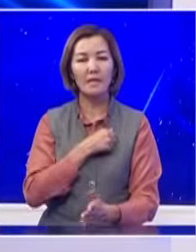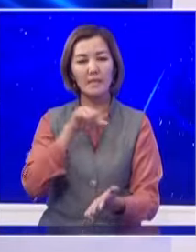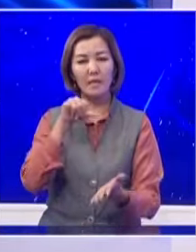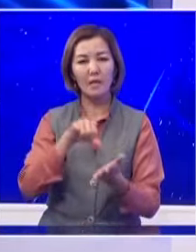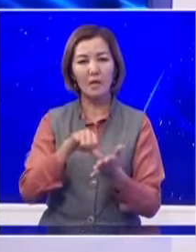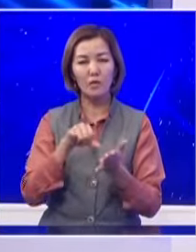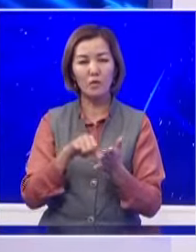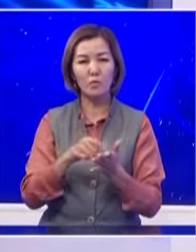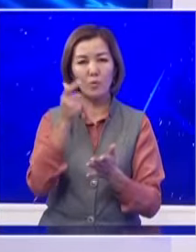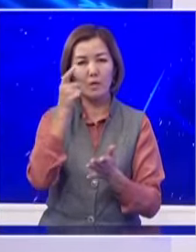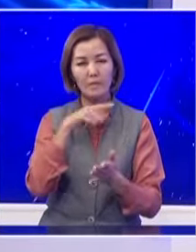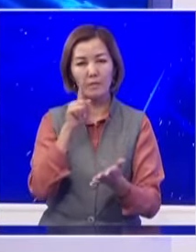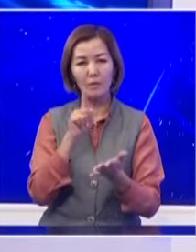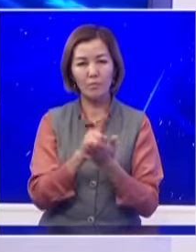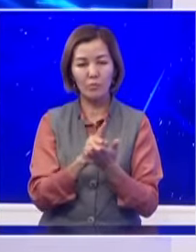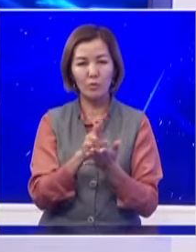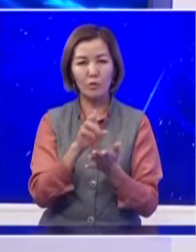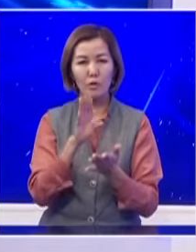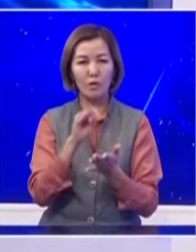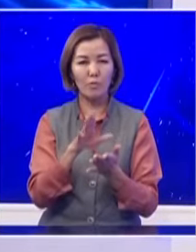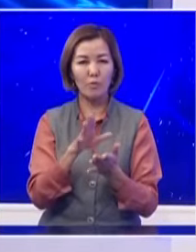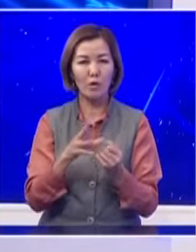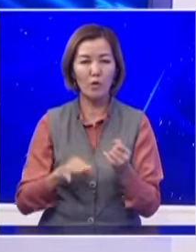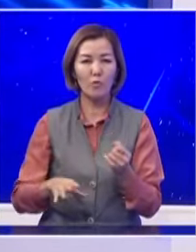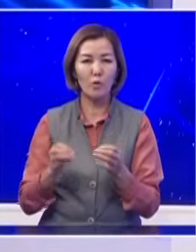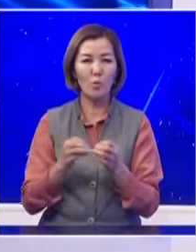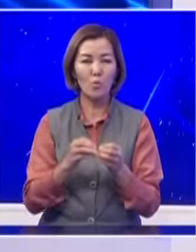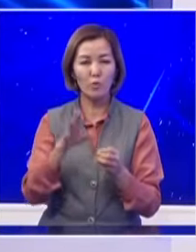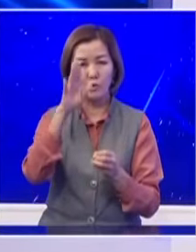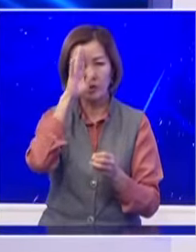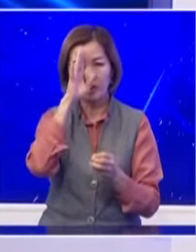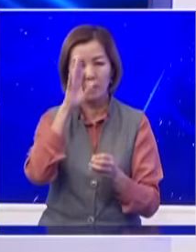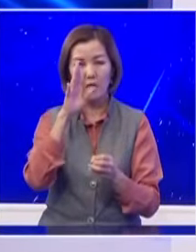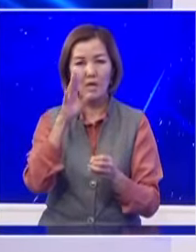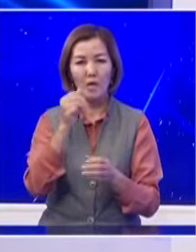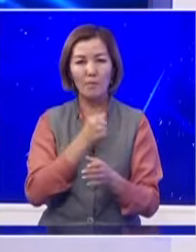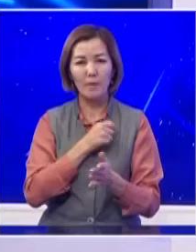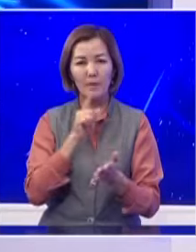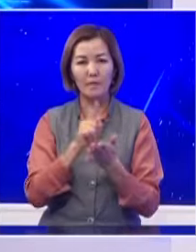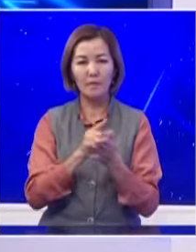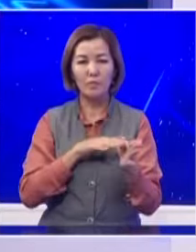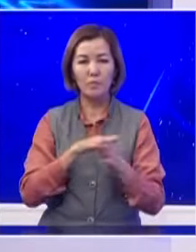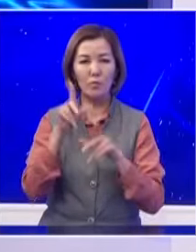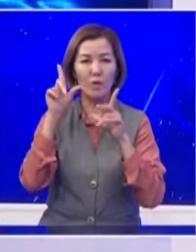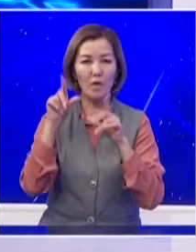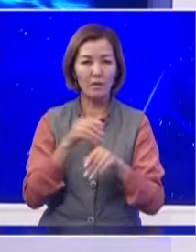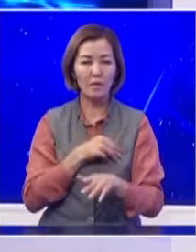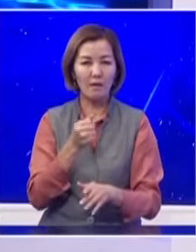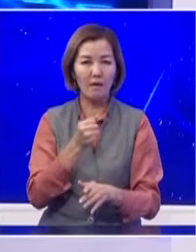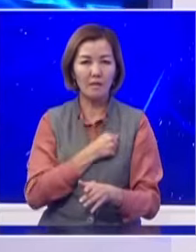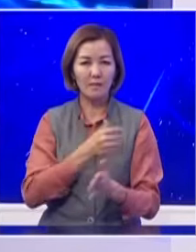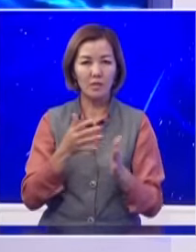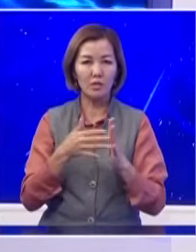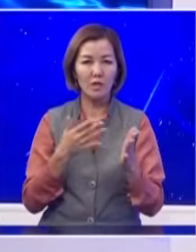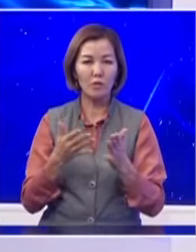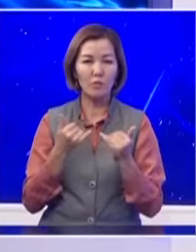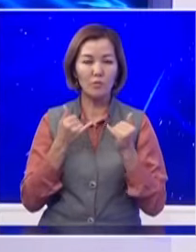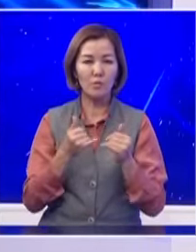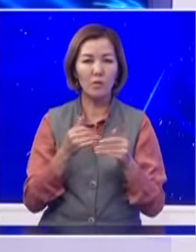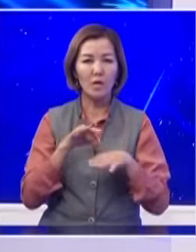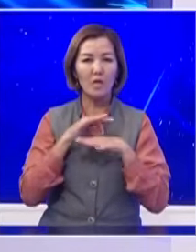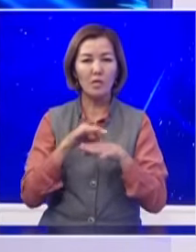Әскерге бару азаматтық борыш. Кербұлақ ауданынан 10 жігіт отан алдындағы парызын өтеуге аттанды. Әскер қатарына шақыртушылар үшін